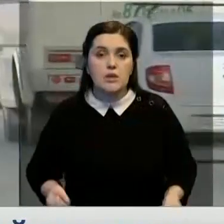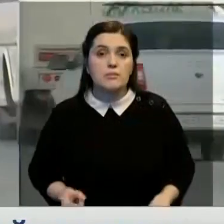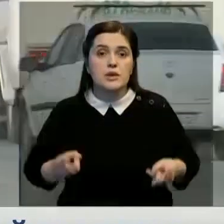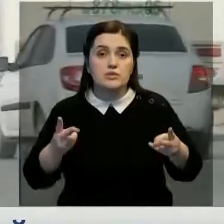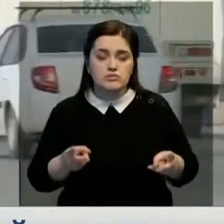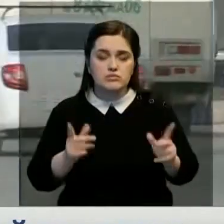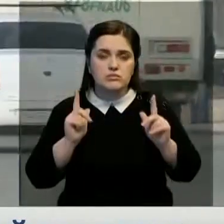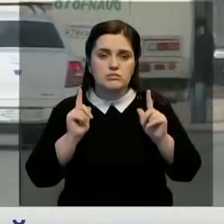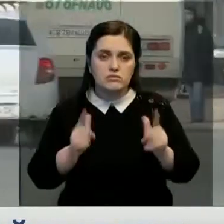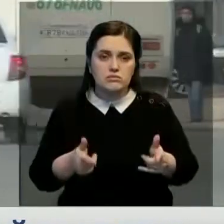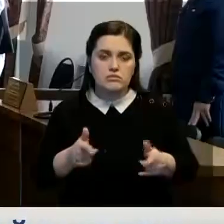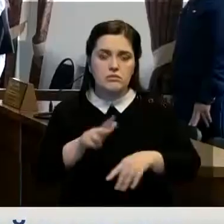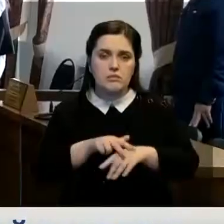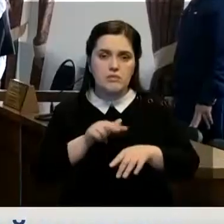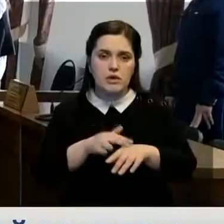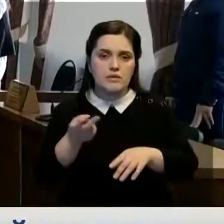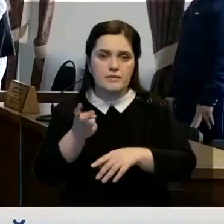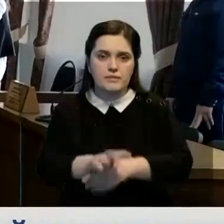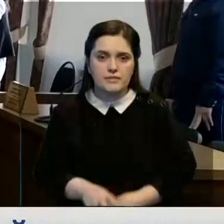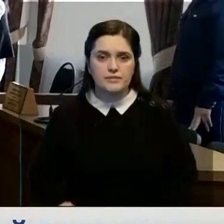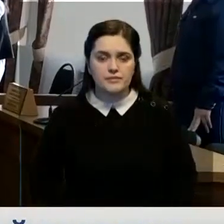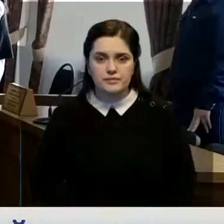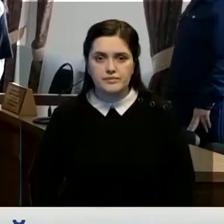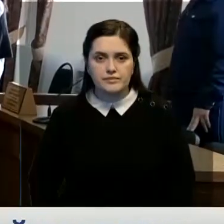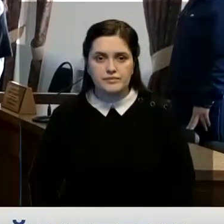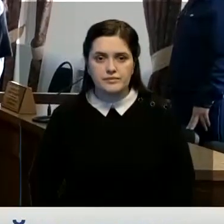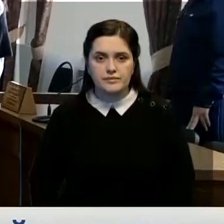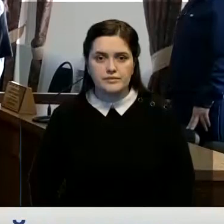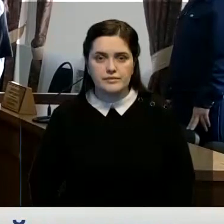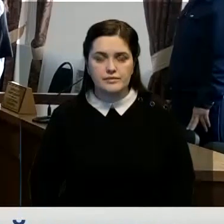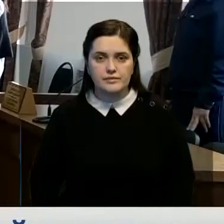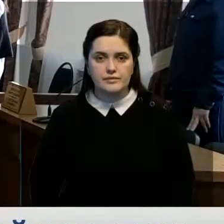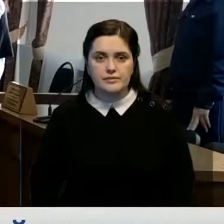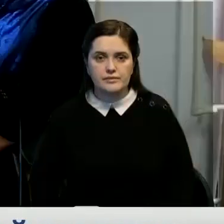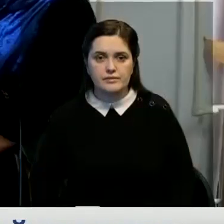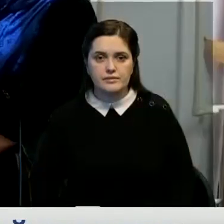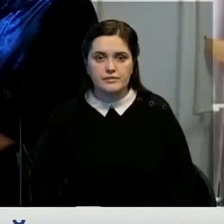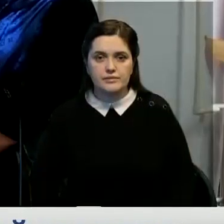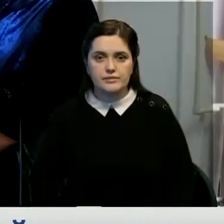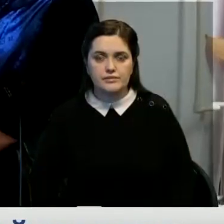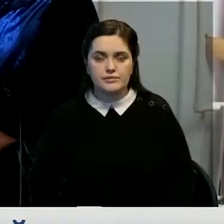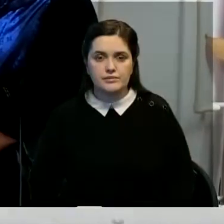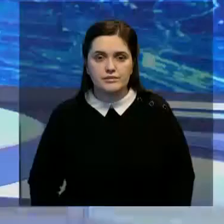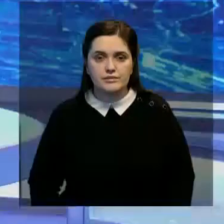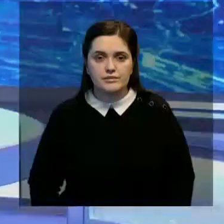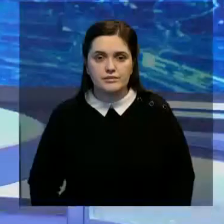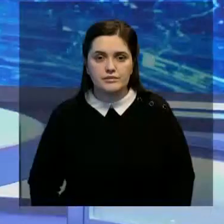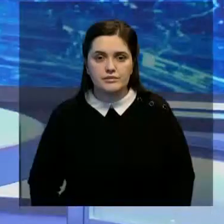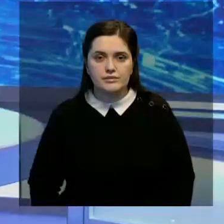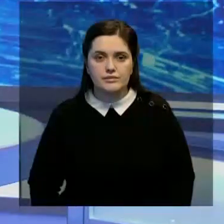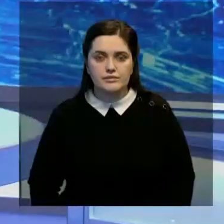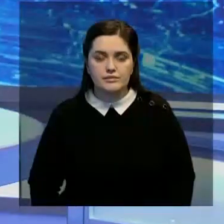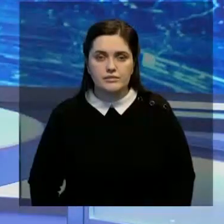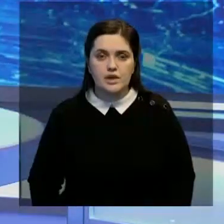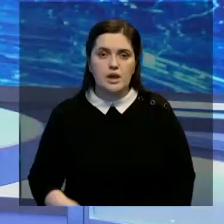Преступник добровольно сдался правоохранительным органам.